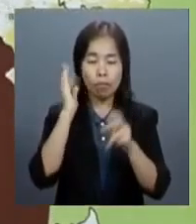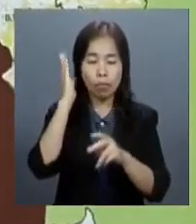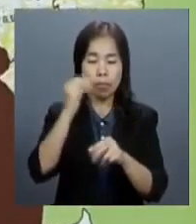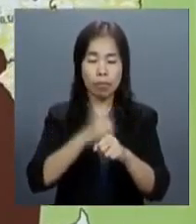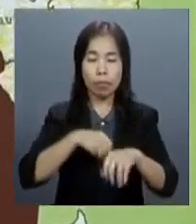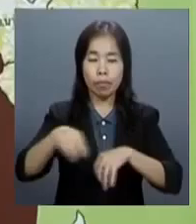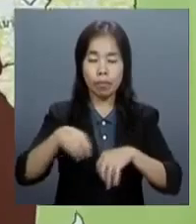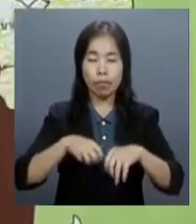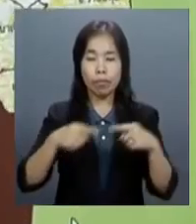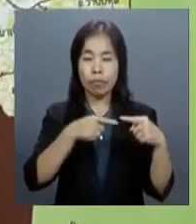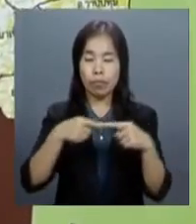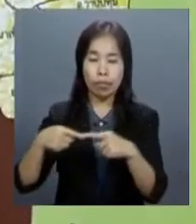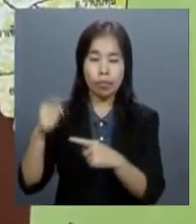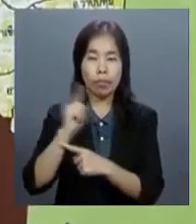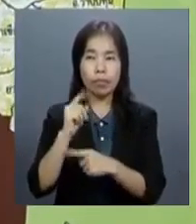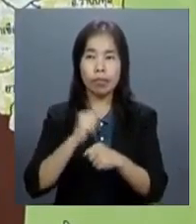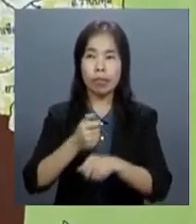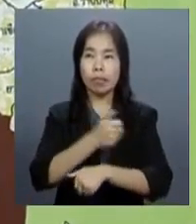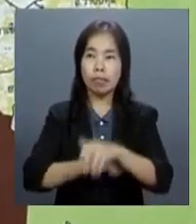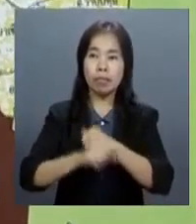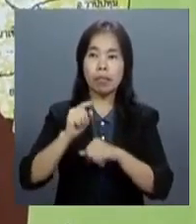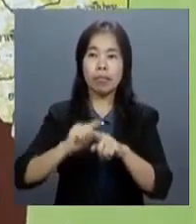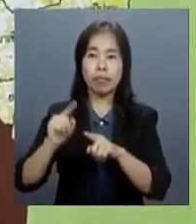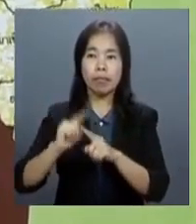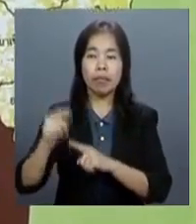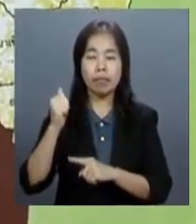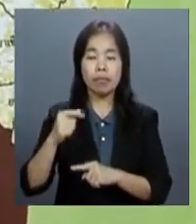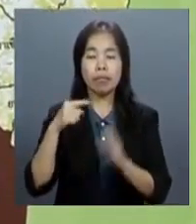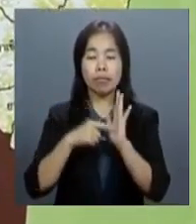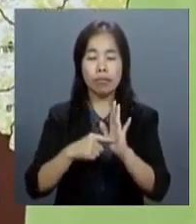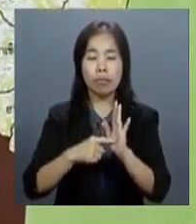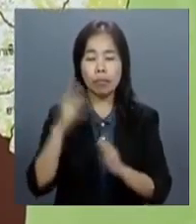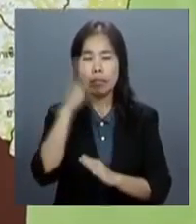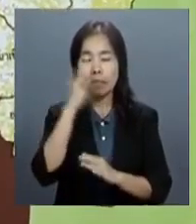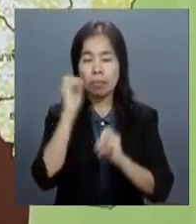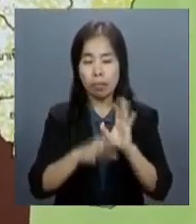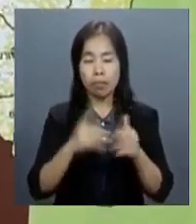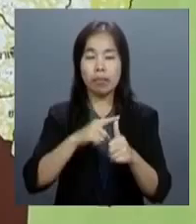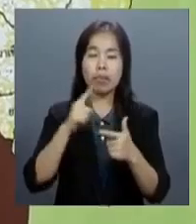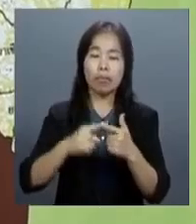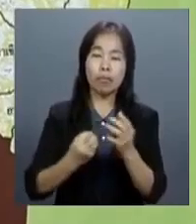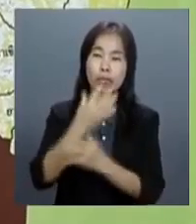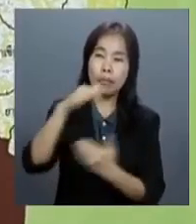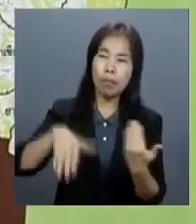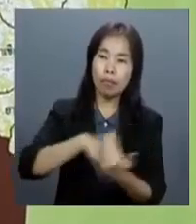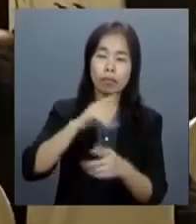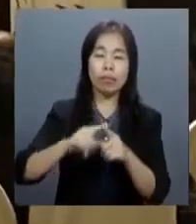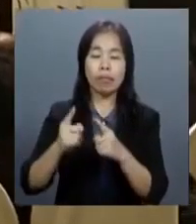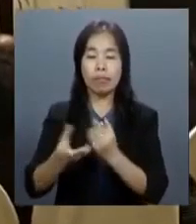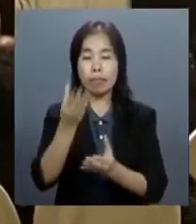มันก็จะมีหลายประเด็นที่พื้นที่เขาเคลื่อนเช่นเรื่องขยะเรื่องสิ่งแวดล้อมเรื่องผู้สูงอายุอันนี้เราได้บ